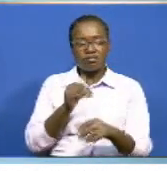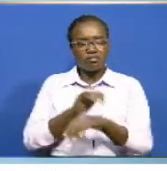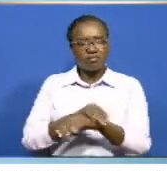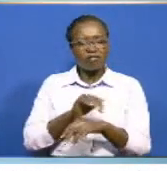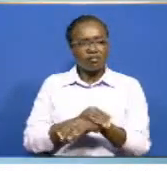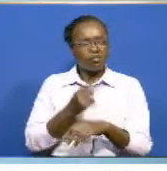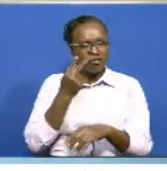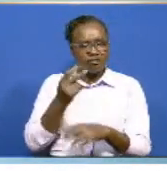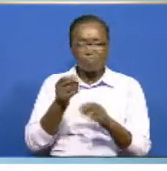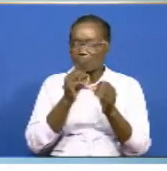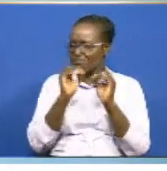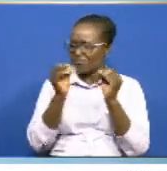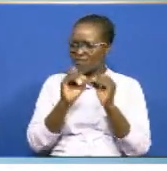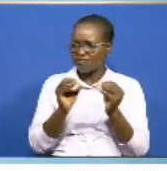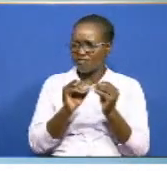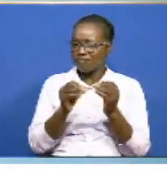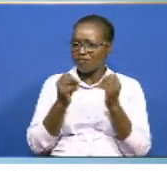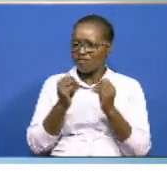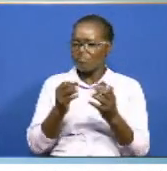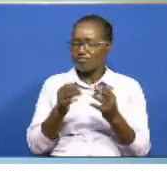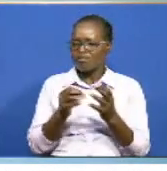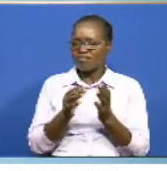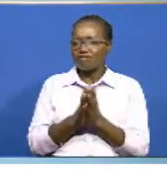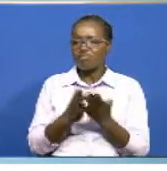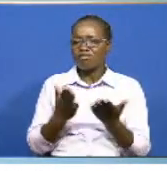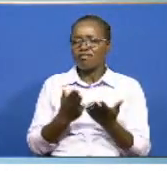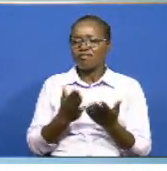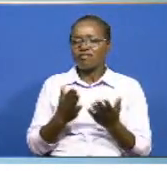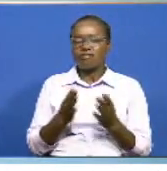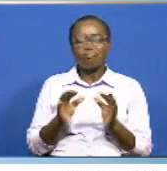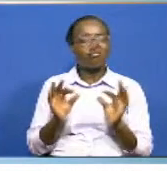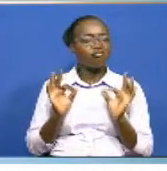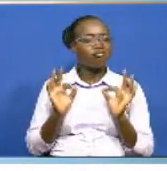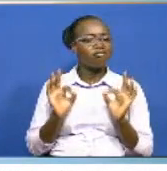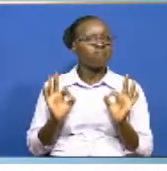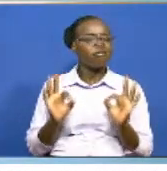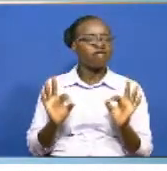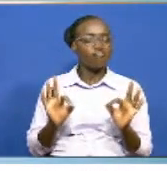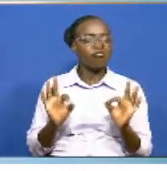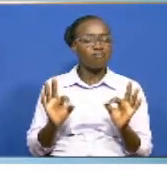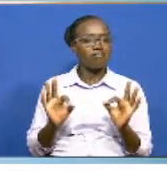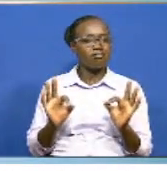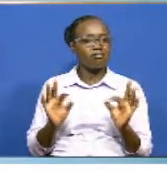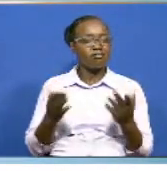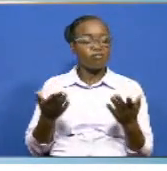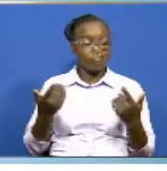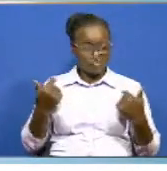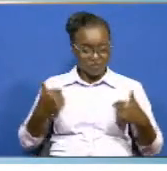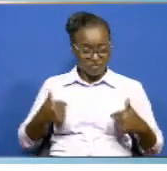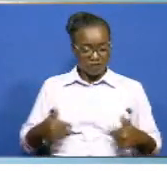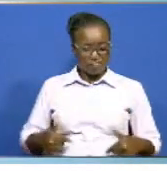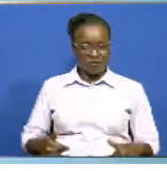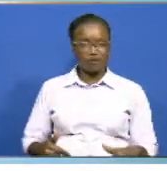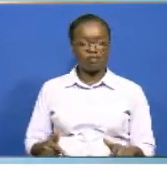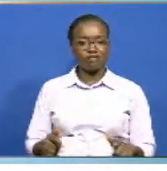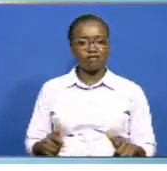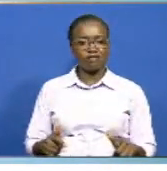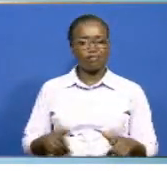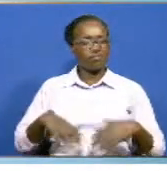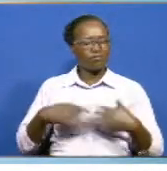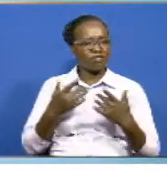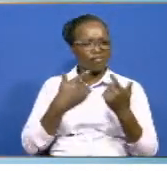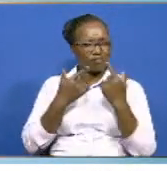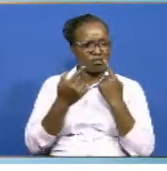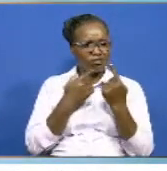kuona. Sababu ukiangalia wale wengi wanaitwa celebrities, wale ambao wamejulikana sana, ukiangalia vile ambavyo wanavaa, ukiangalia vile ambavyo